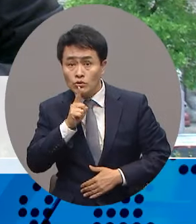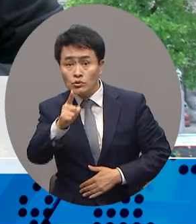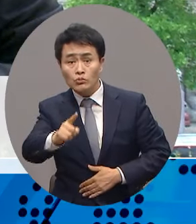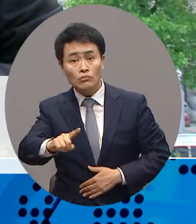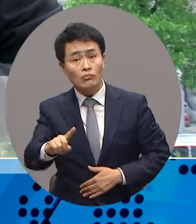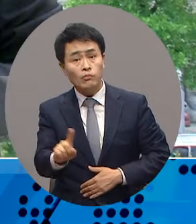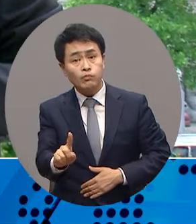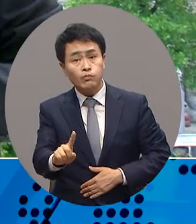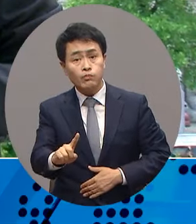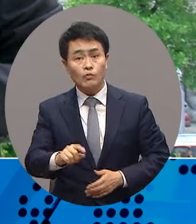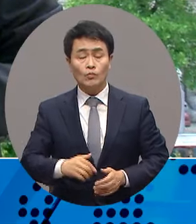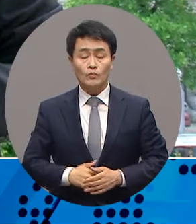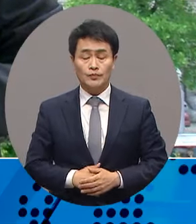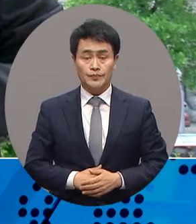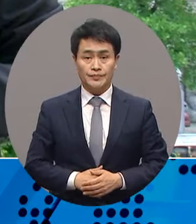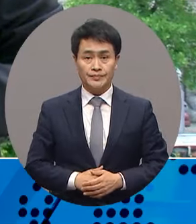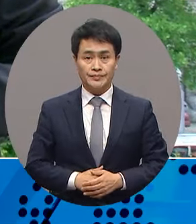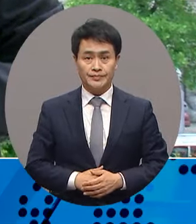무엇인가요